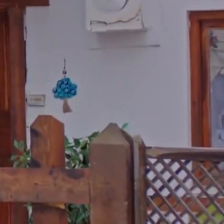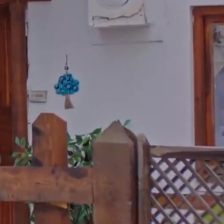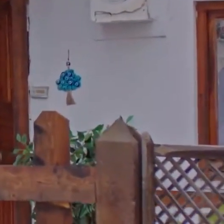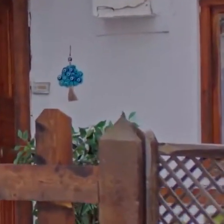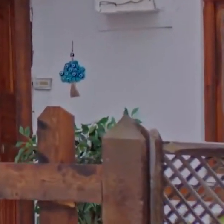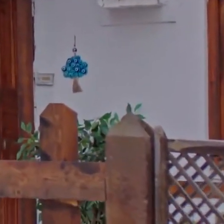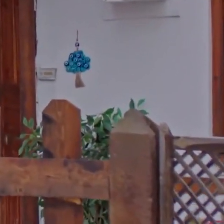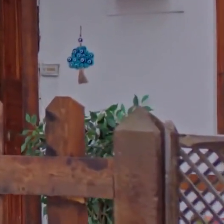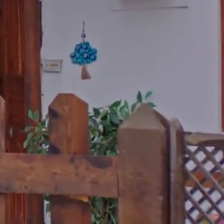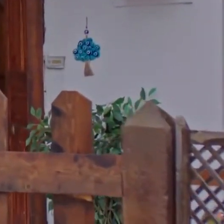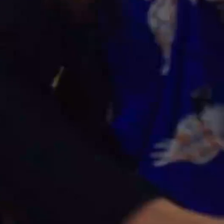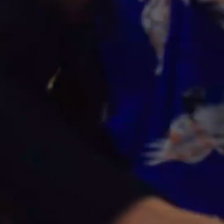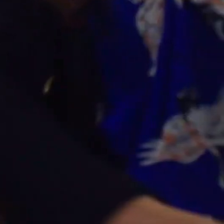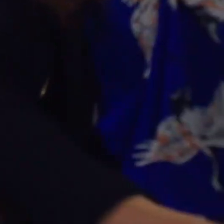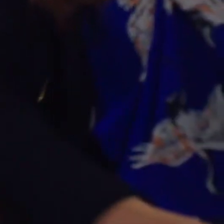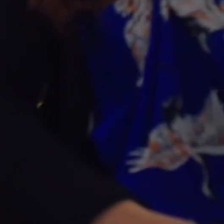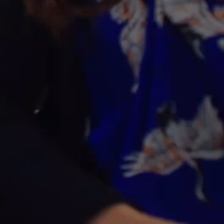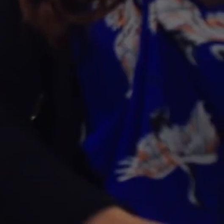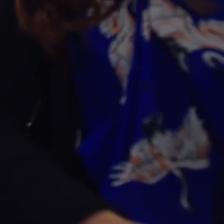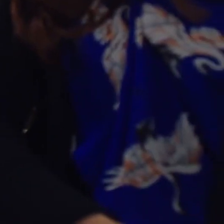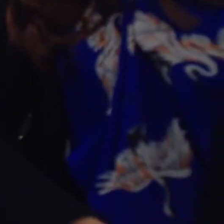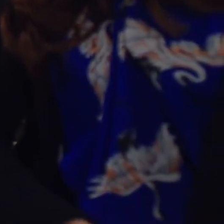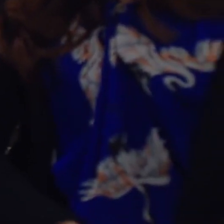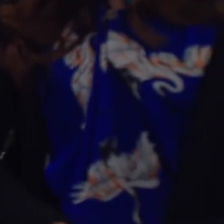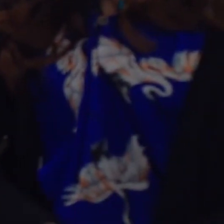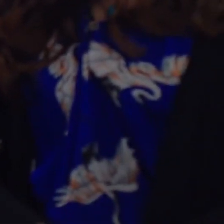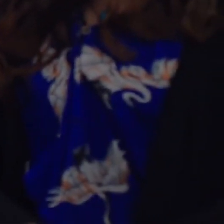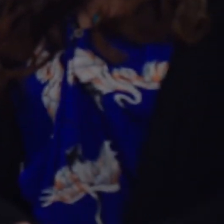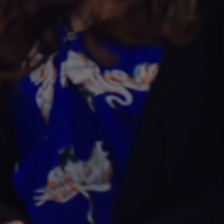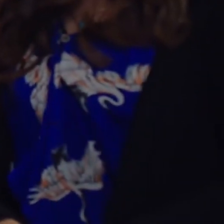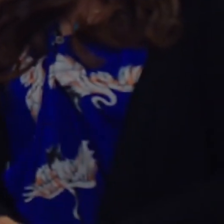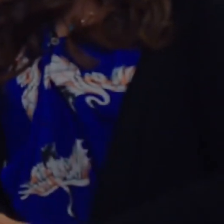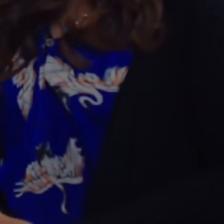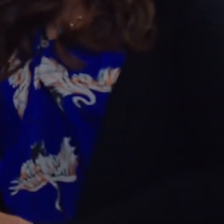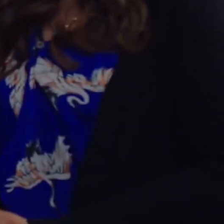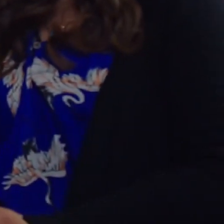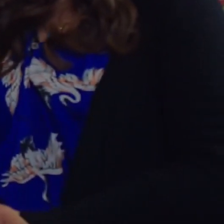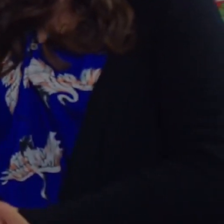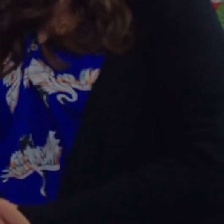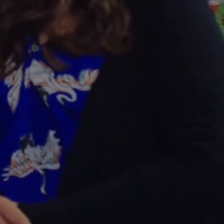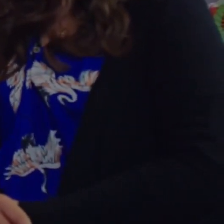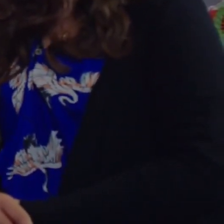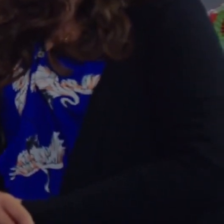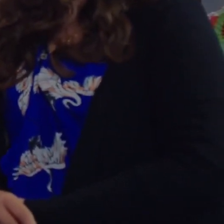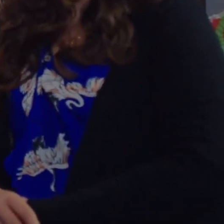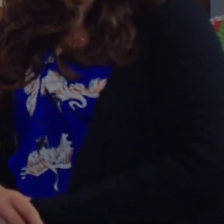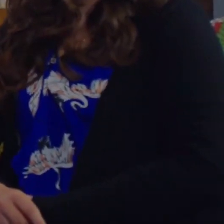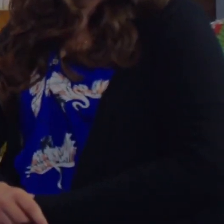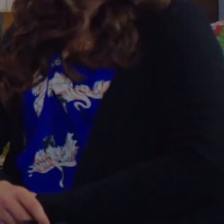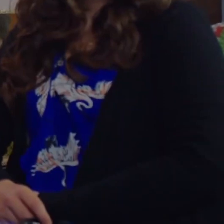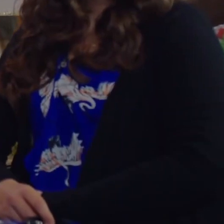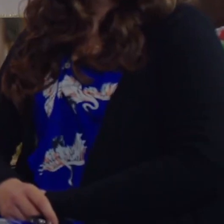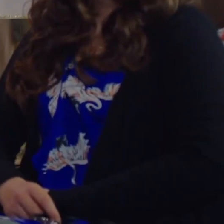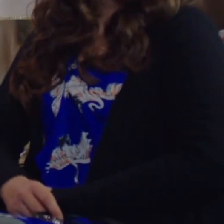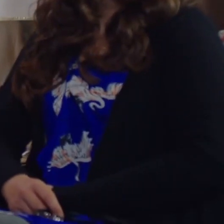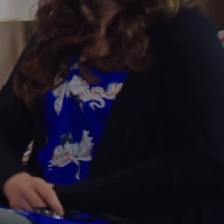kendi halinde. İbrahim tekli bir koltukta oturmuş kalmış. Gökçe ayakta, başı kapıya yaslı. Aysu oturduğu yerde başını